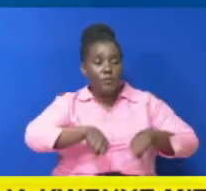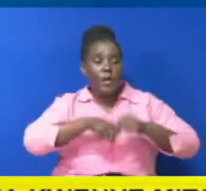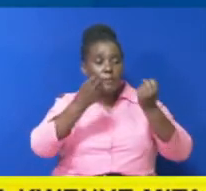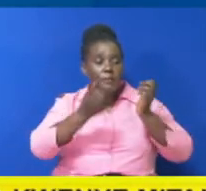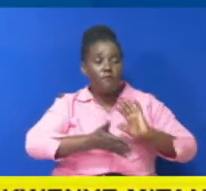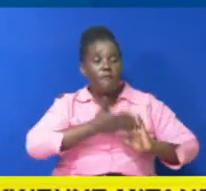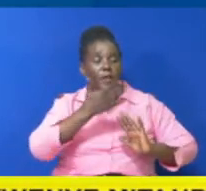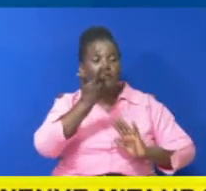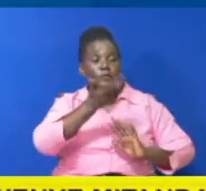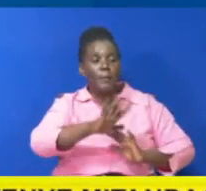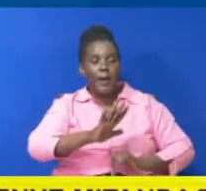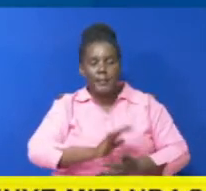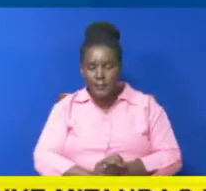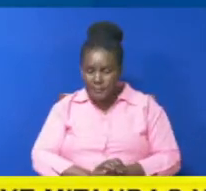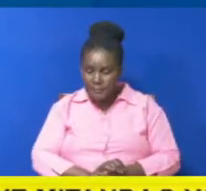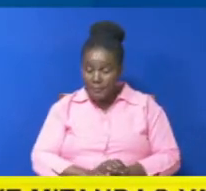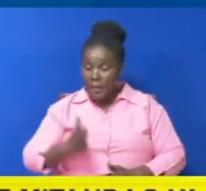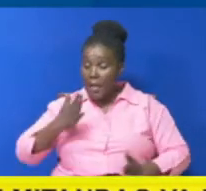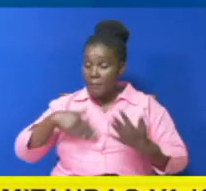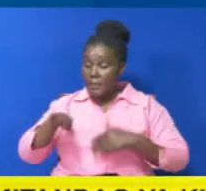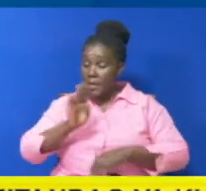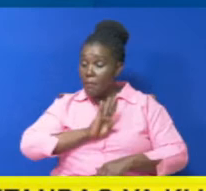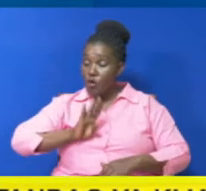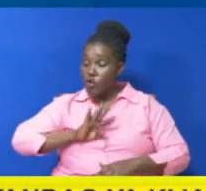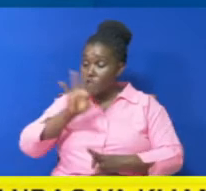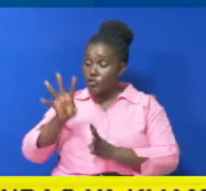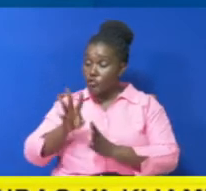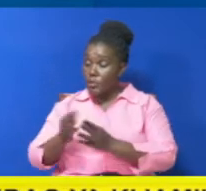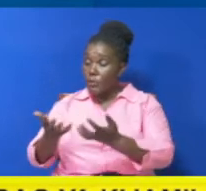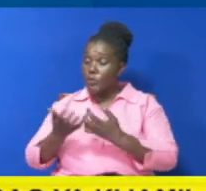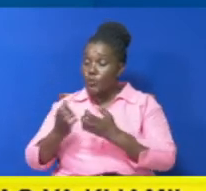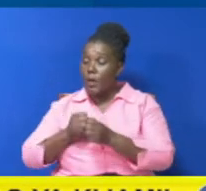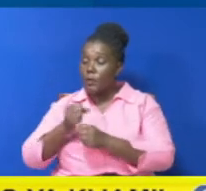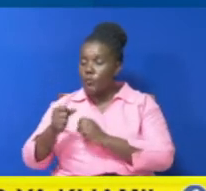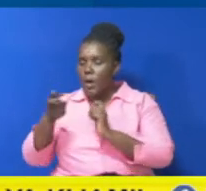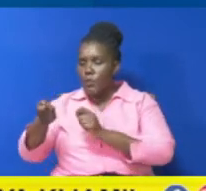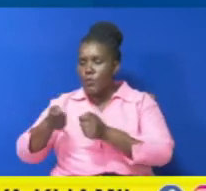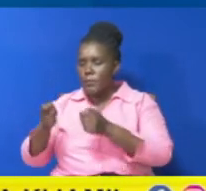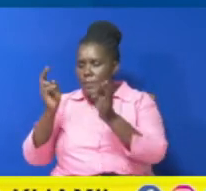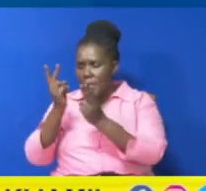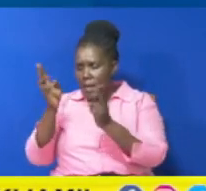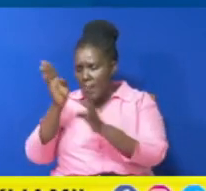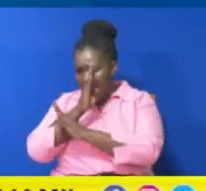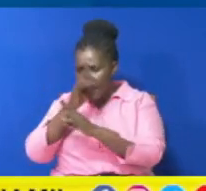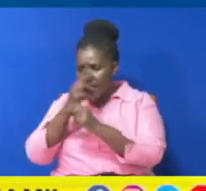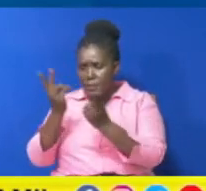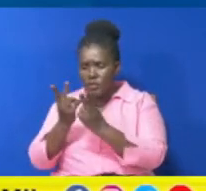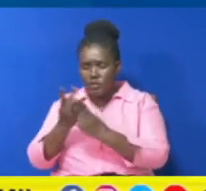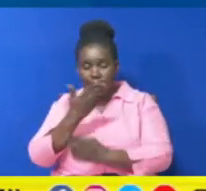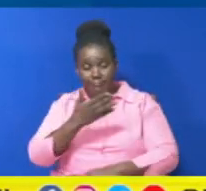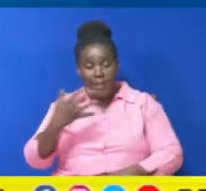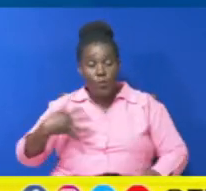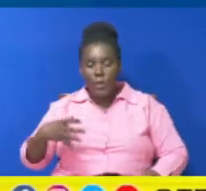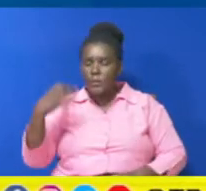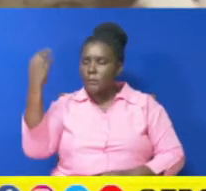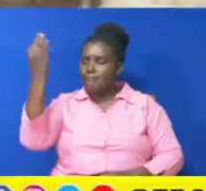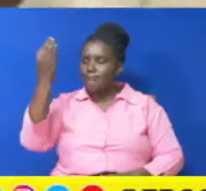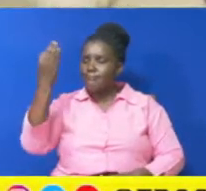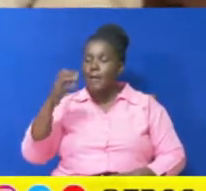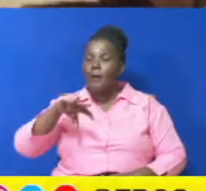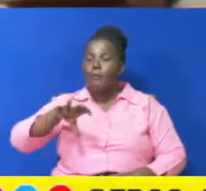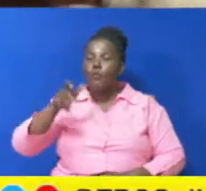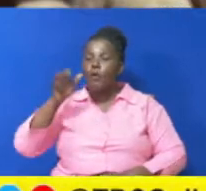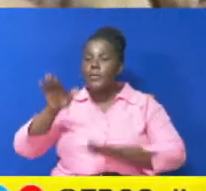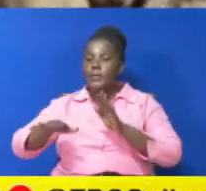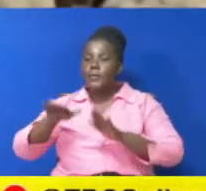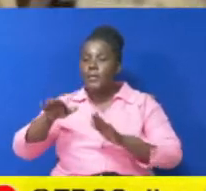maji kwa kuzitaka bodi hizo kuchukua hatua stahiki kudhibiti hali hiyo. Weso amesema hayo mkoani Singida wakati akizindua bodi ya maji na jengo